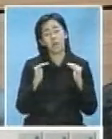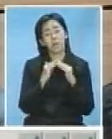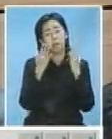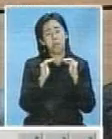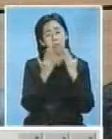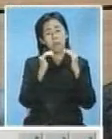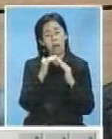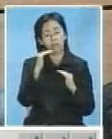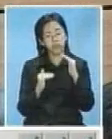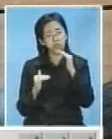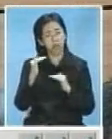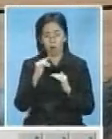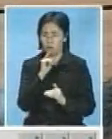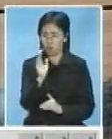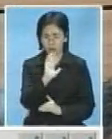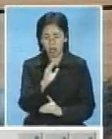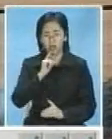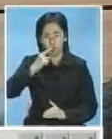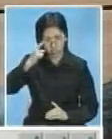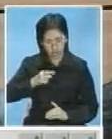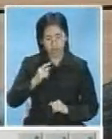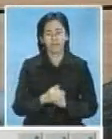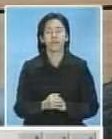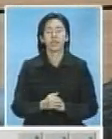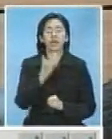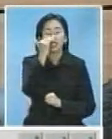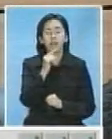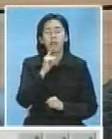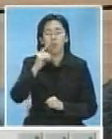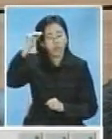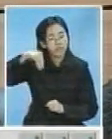ติต้องพูดความจริงไม่ใช่พูดเท็